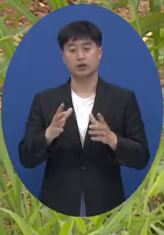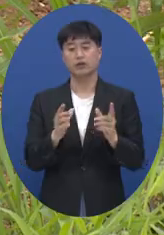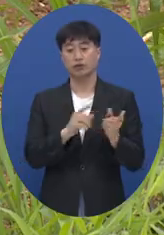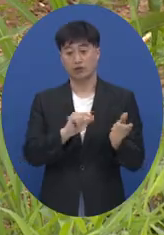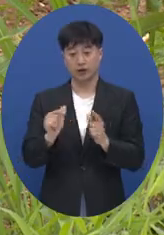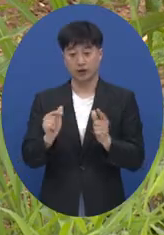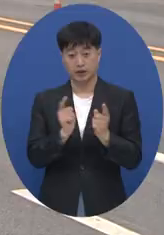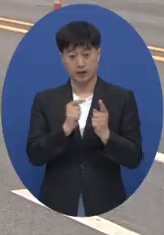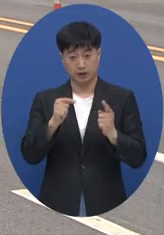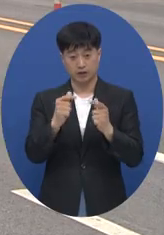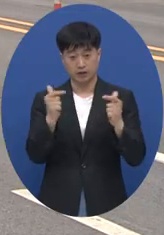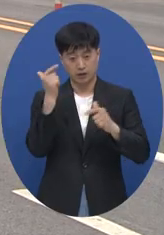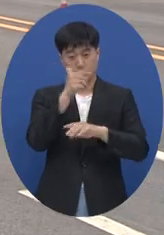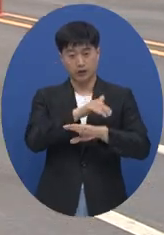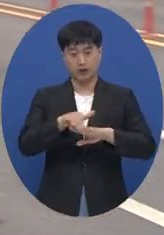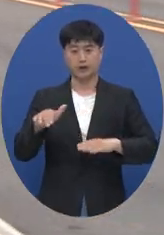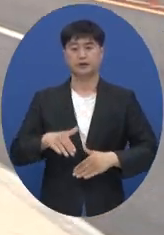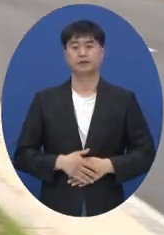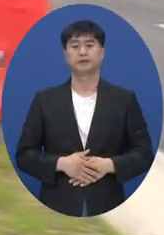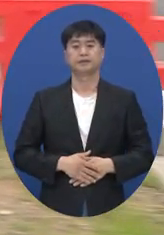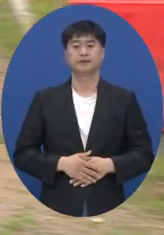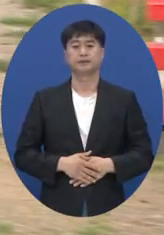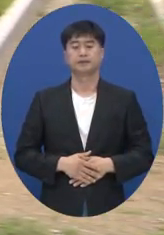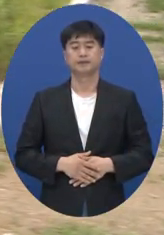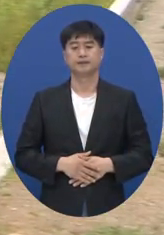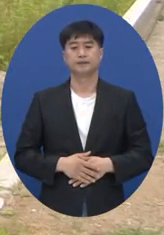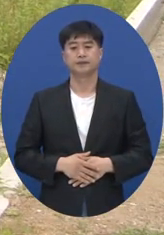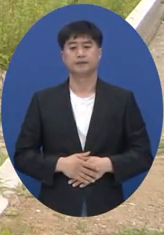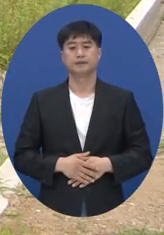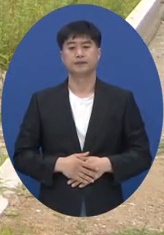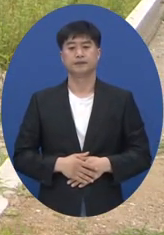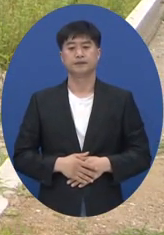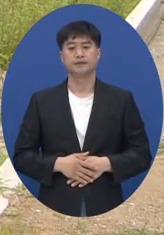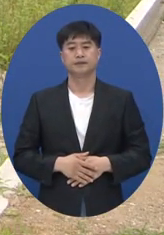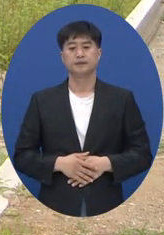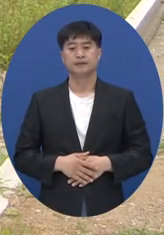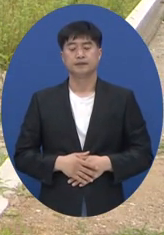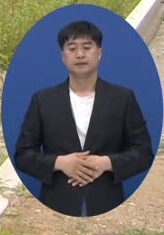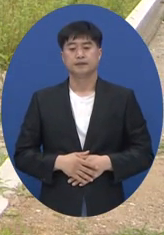확대해 나갈 계획입니다 경수 tv 최창수 입니다